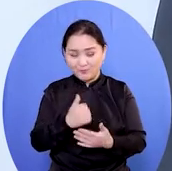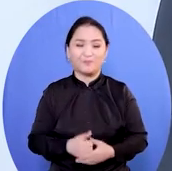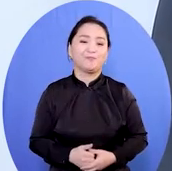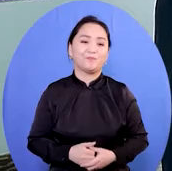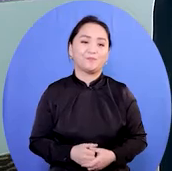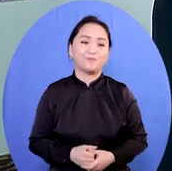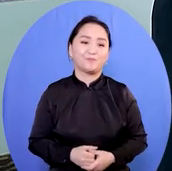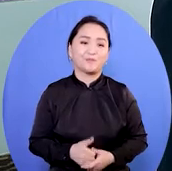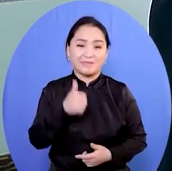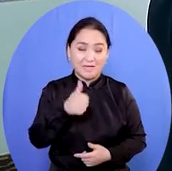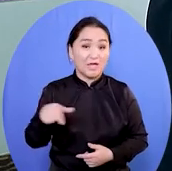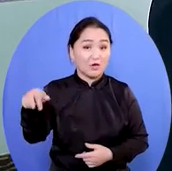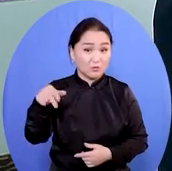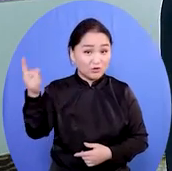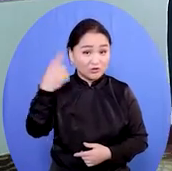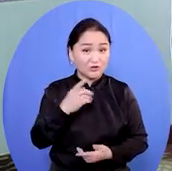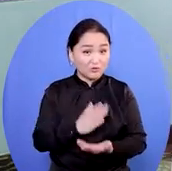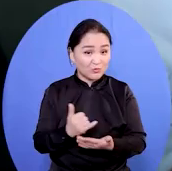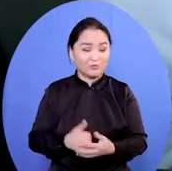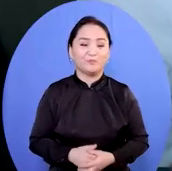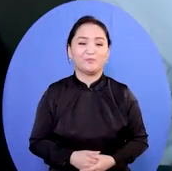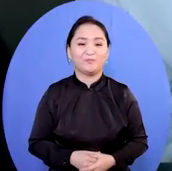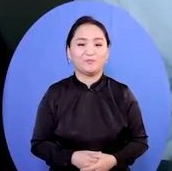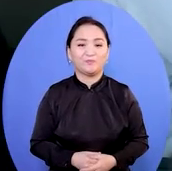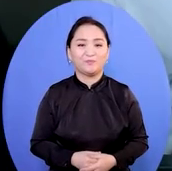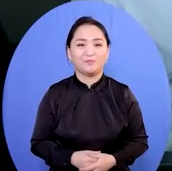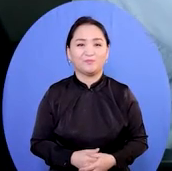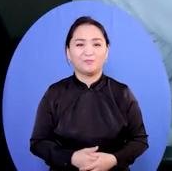Сайн байна. За сайн явж ирсгээс нөө. Сайн явж ирлээ.